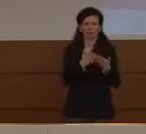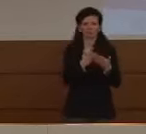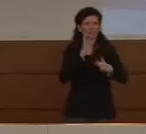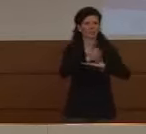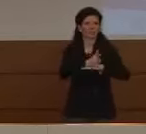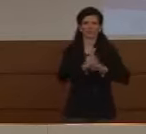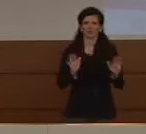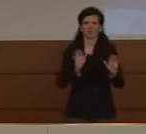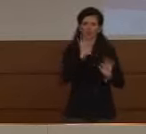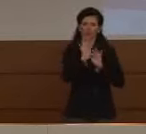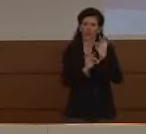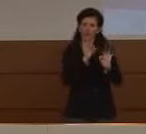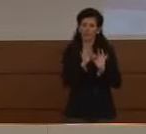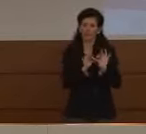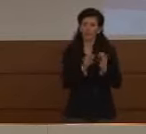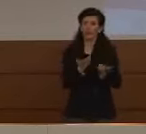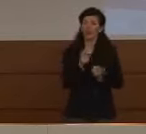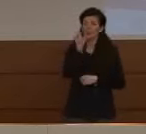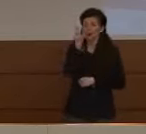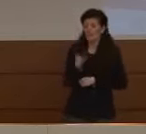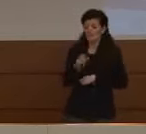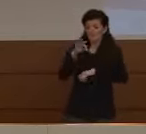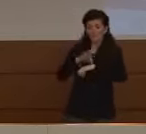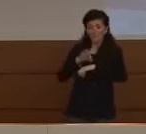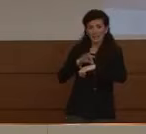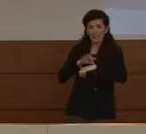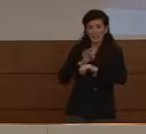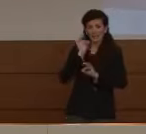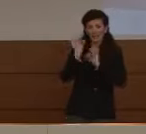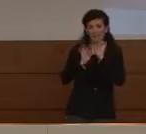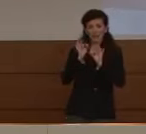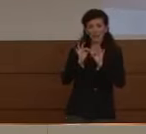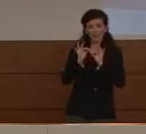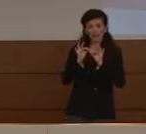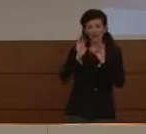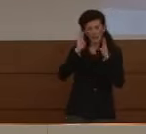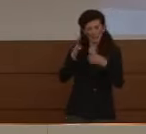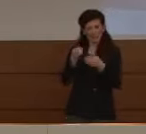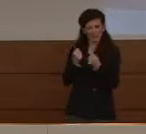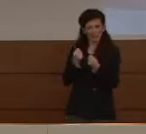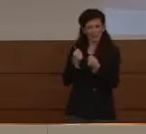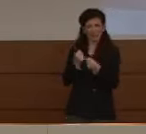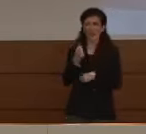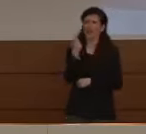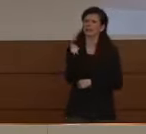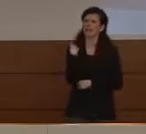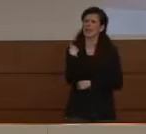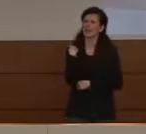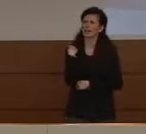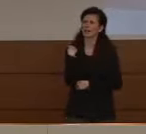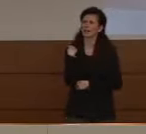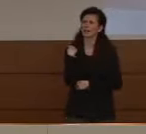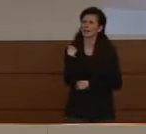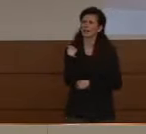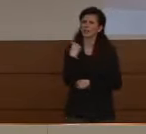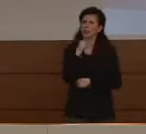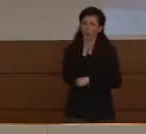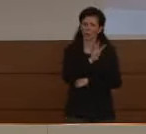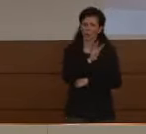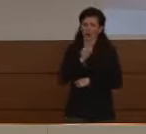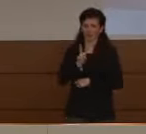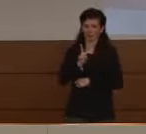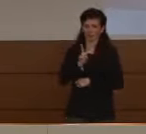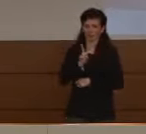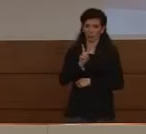pazienti in terapia intensiva è sceso ieri era il di 42 persone